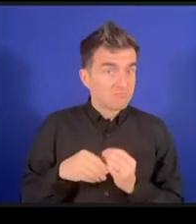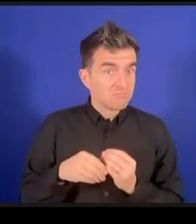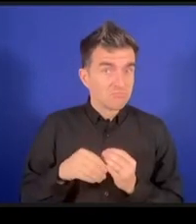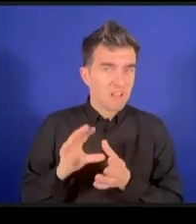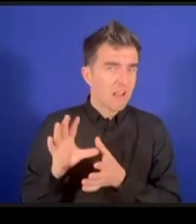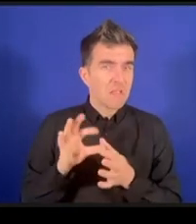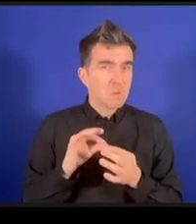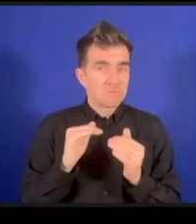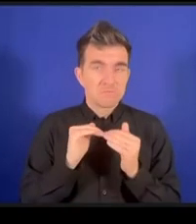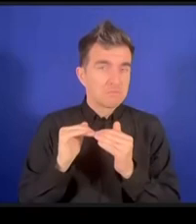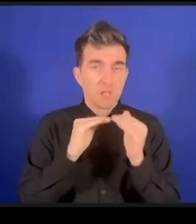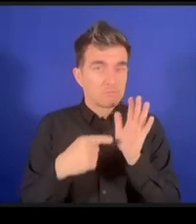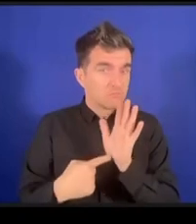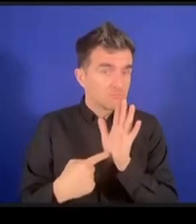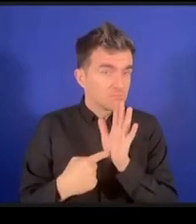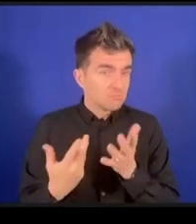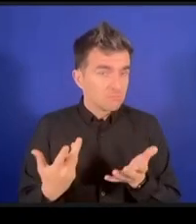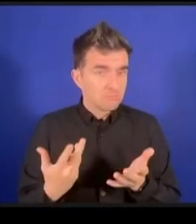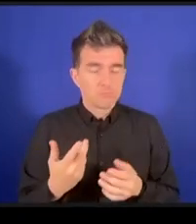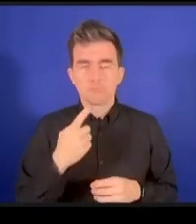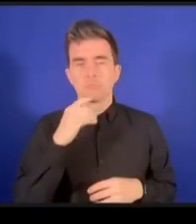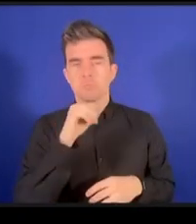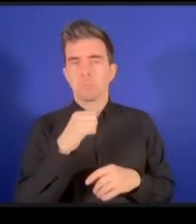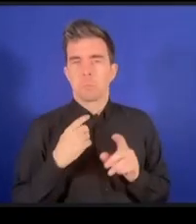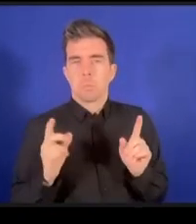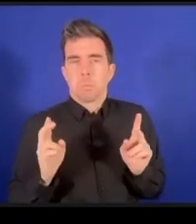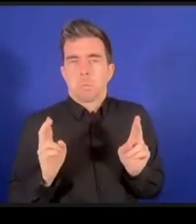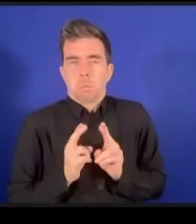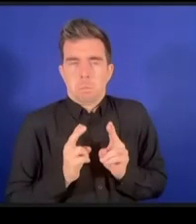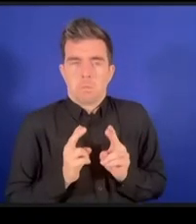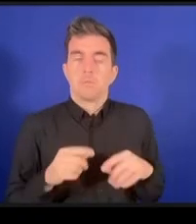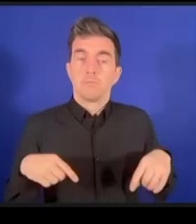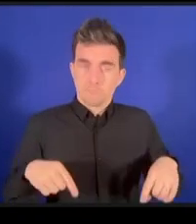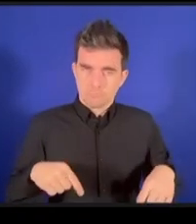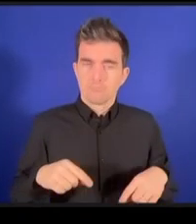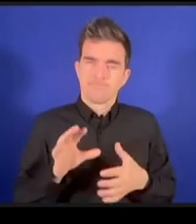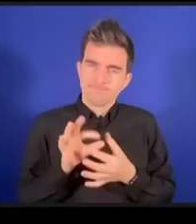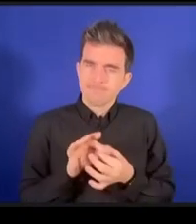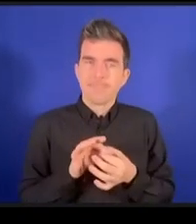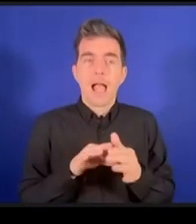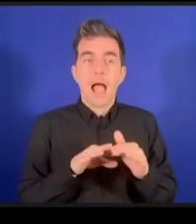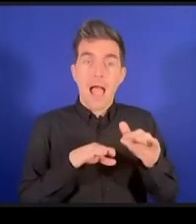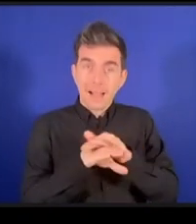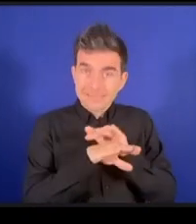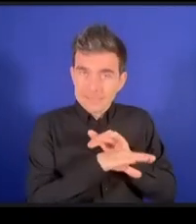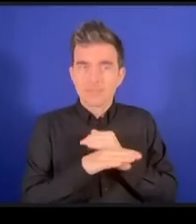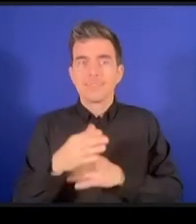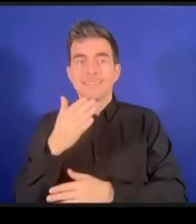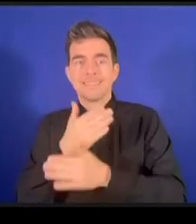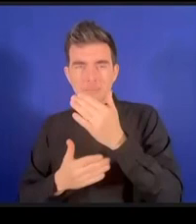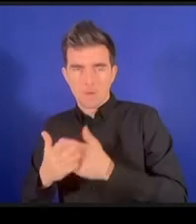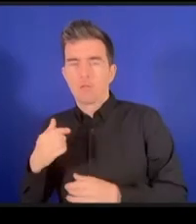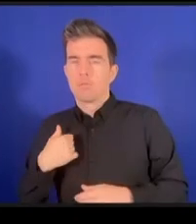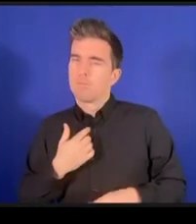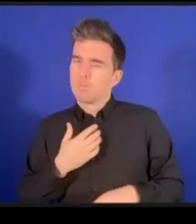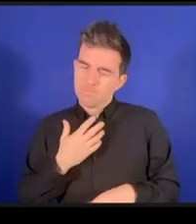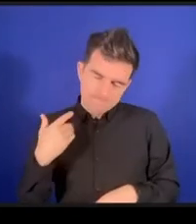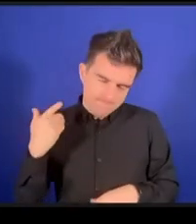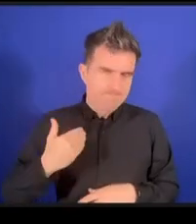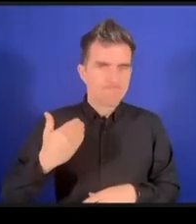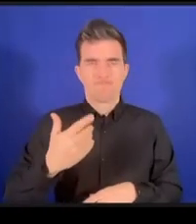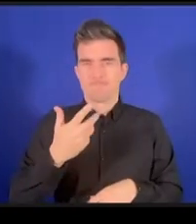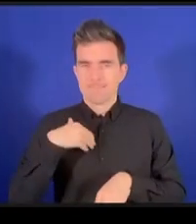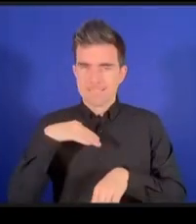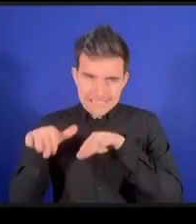динамическая коалиция по доступности и А валидности мы всегда